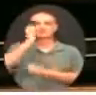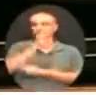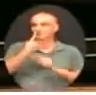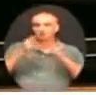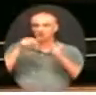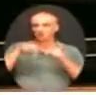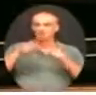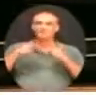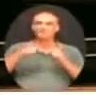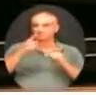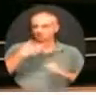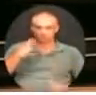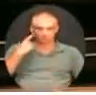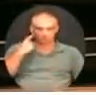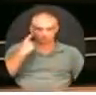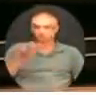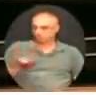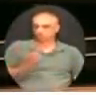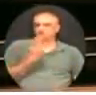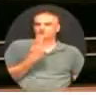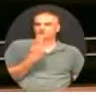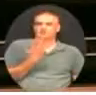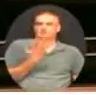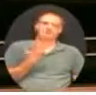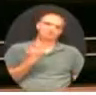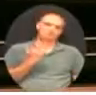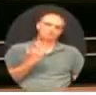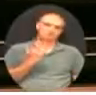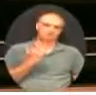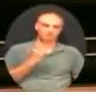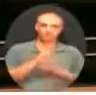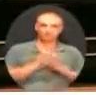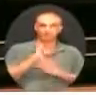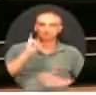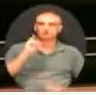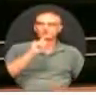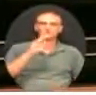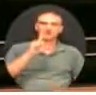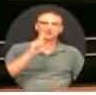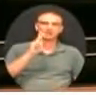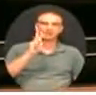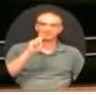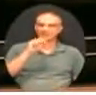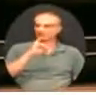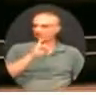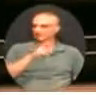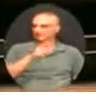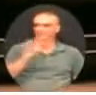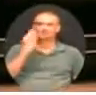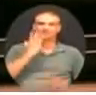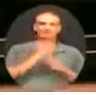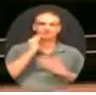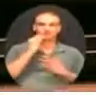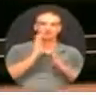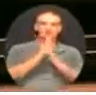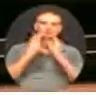למה שקרה אצלך היום בוועדה, את בטח רוצה לשמוע, נכון? בוודאי, מה השאלה? אז כן, זה... שלום לך, יובל קרנר. צהריים טובים. האמת שכבר בשעות